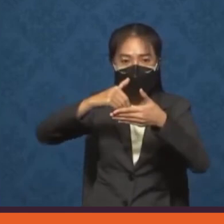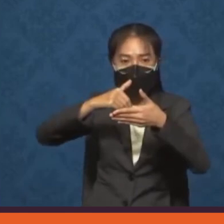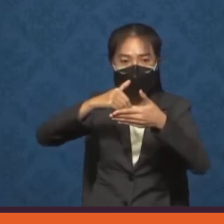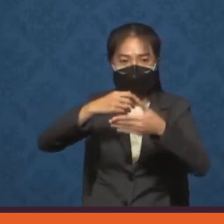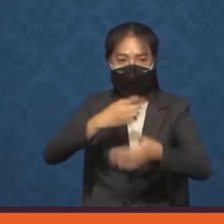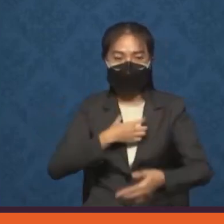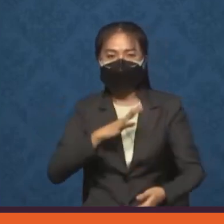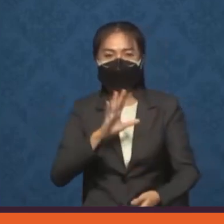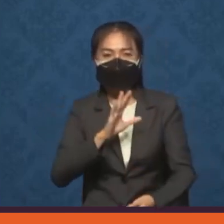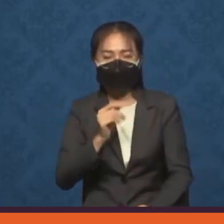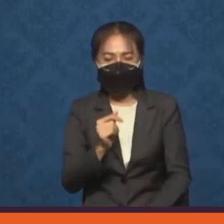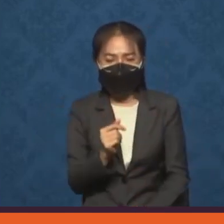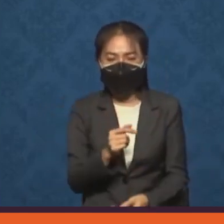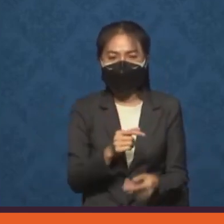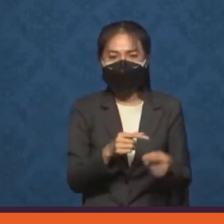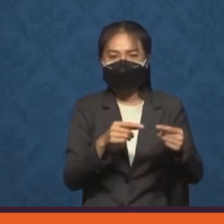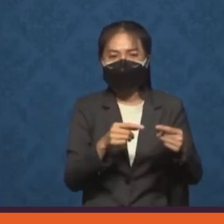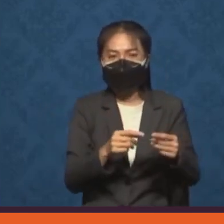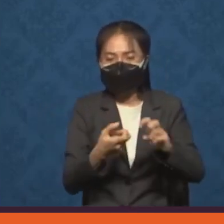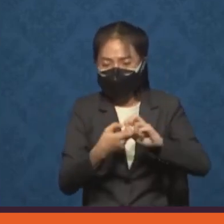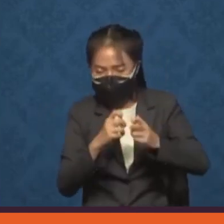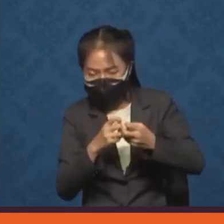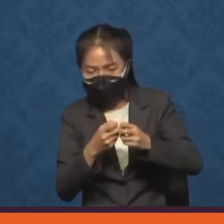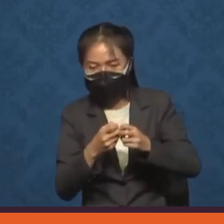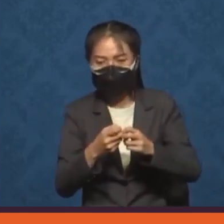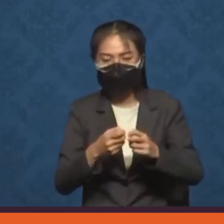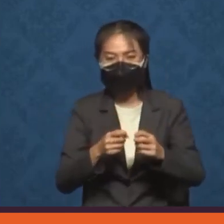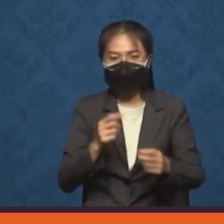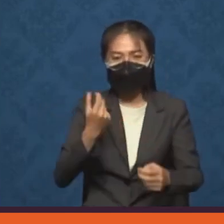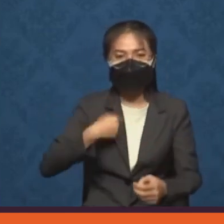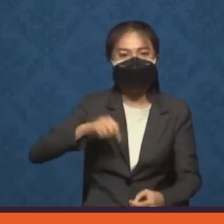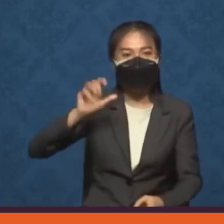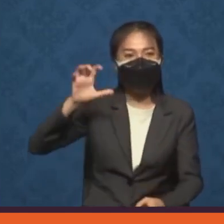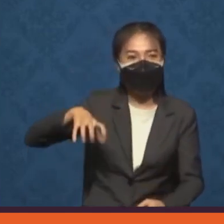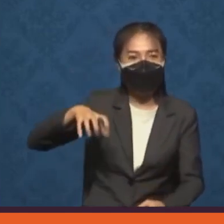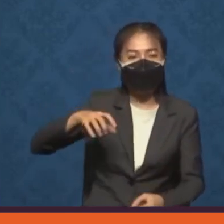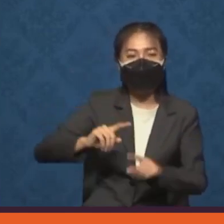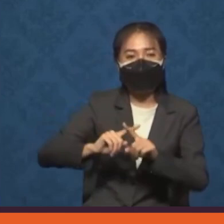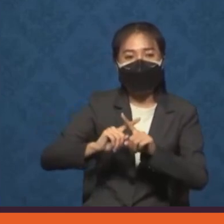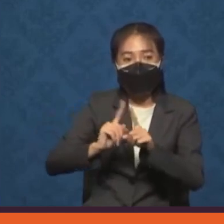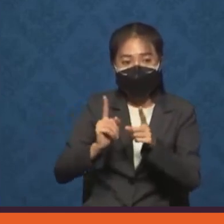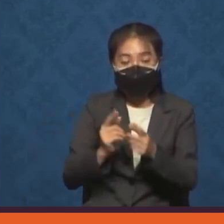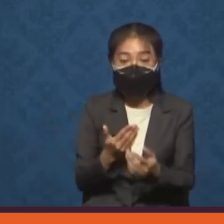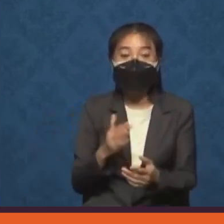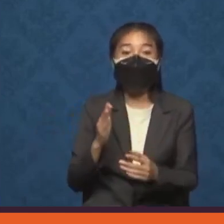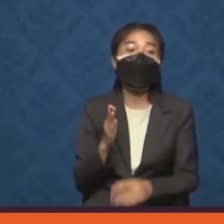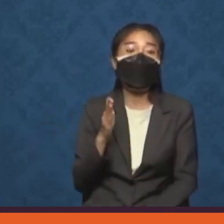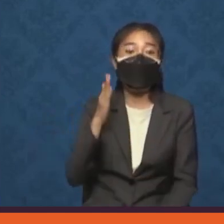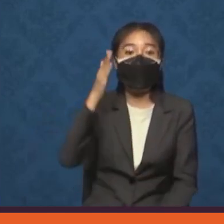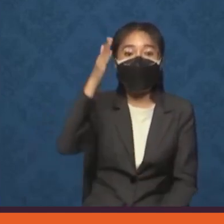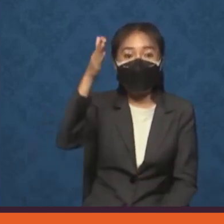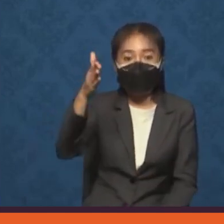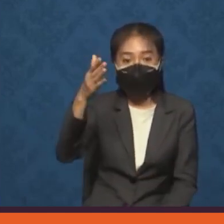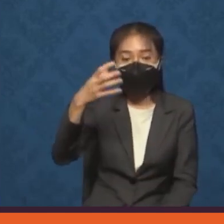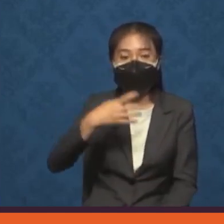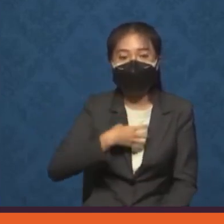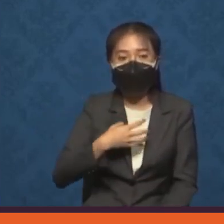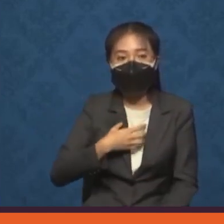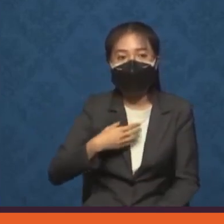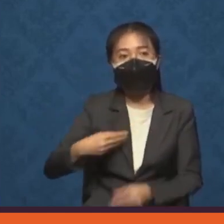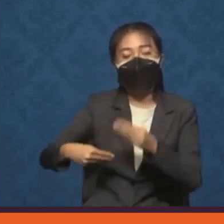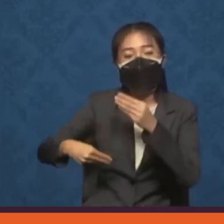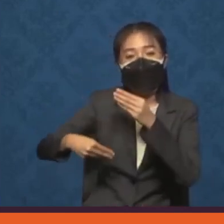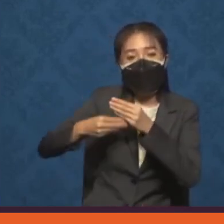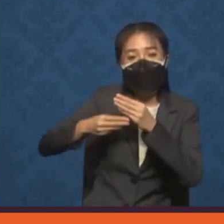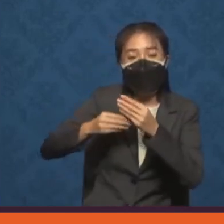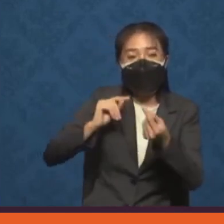าต้องไปขึ้นศาลใครจะมาริอาจตัดงบประมาณศาลล่ะครับผมเพียงแต่ว่าต่อไปนี้อย่าเพิ่มอภิสิทธิ์ให้กับหน่วยรับงบประมาณแ